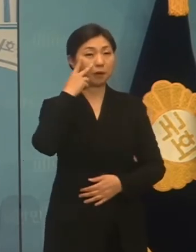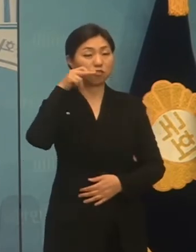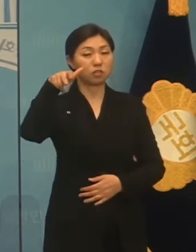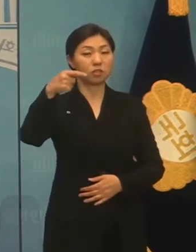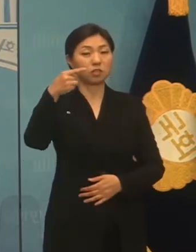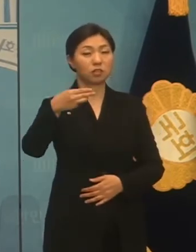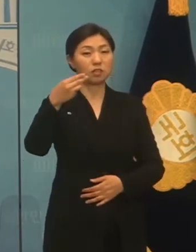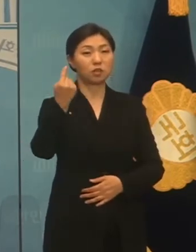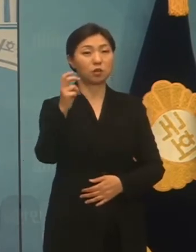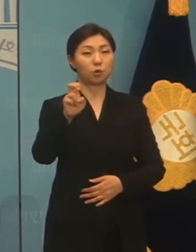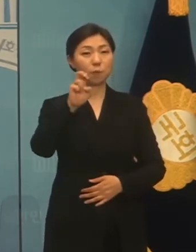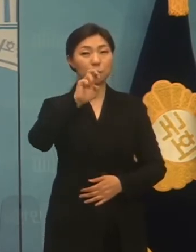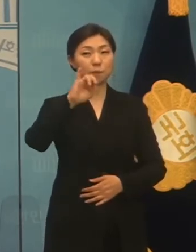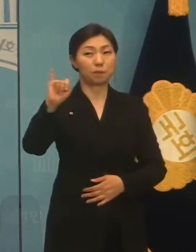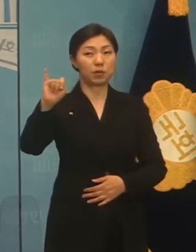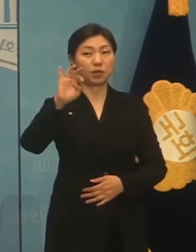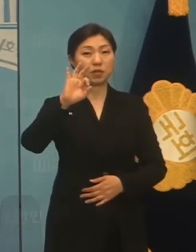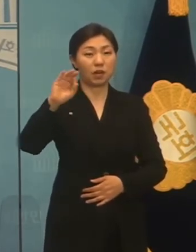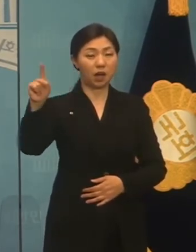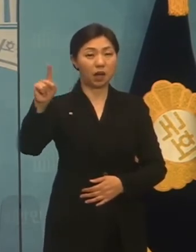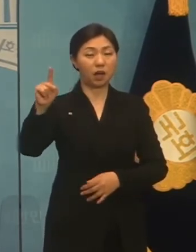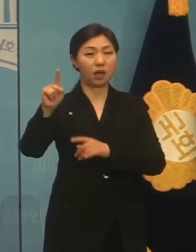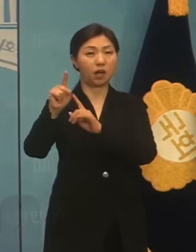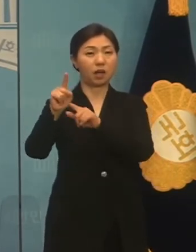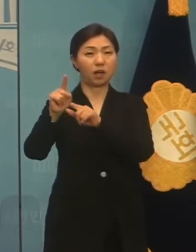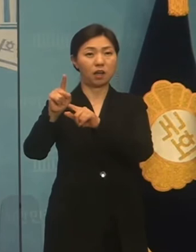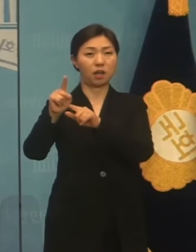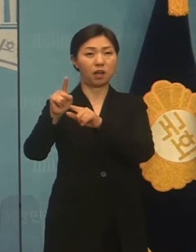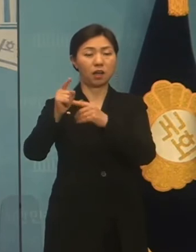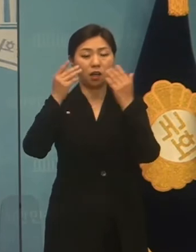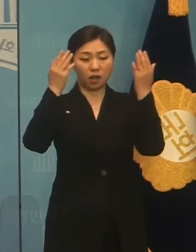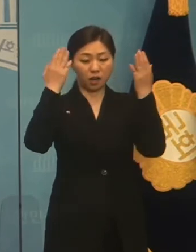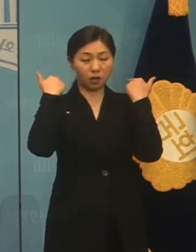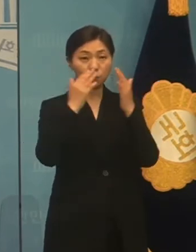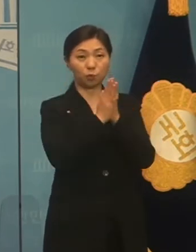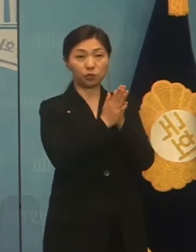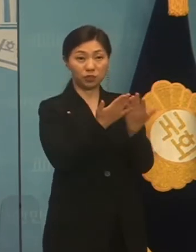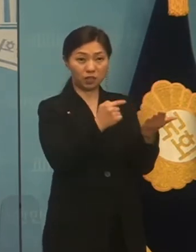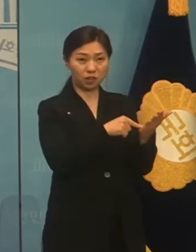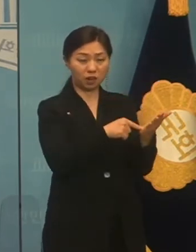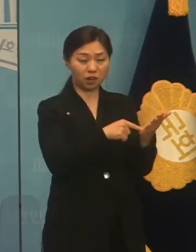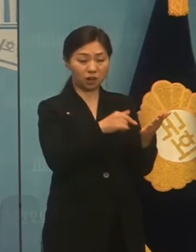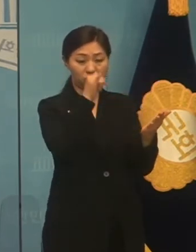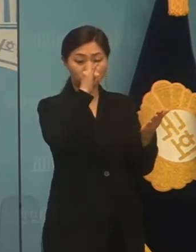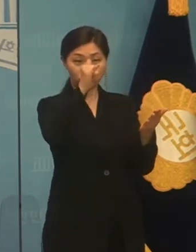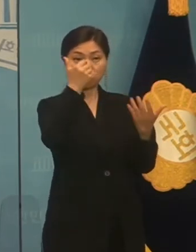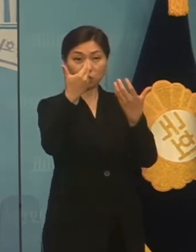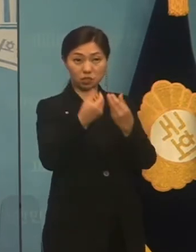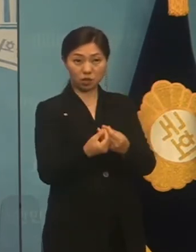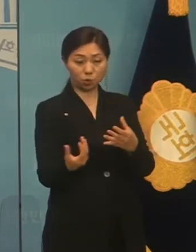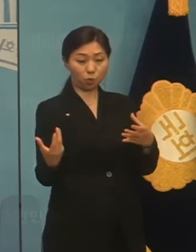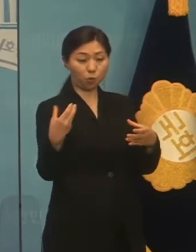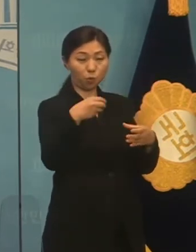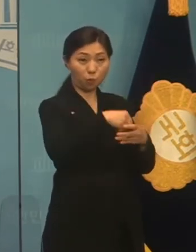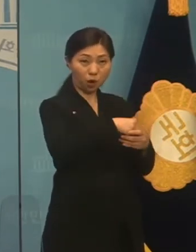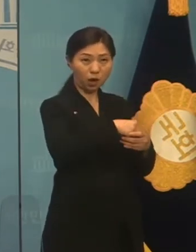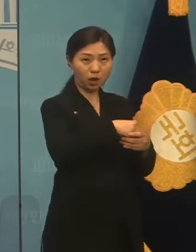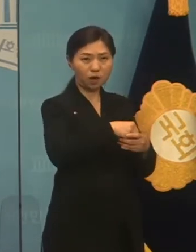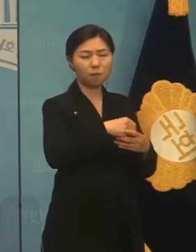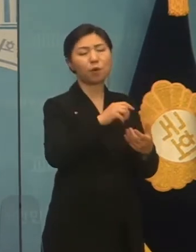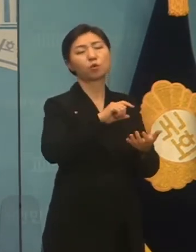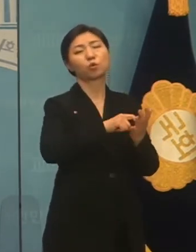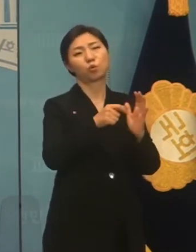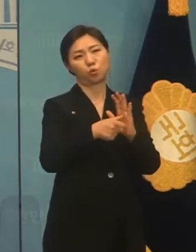대학의 MBA 스쿨의 교재의 우수 사례로 소개될 정도로